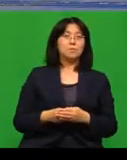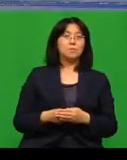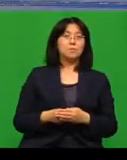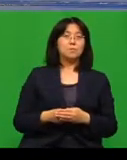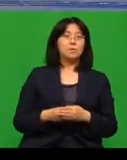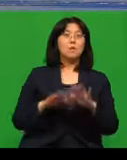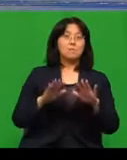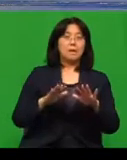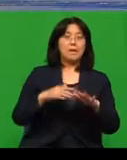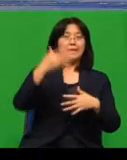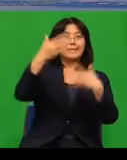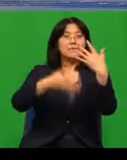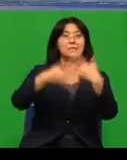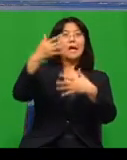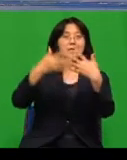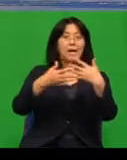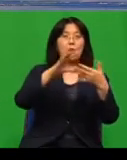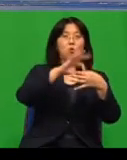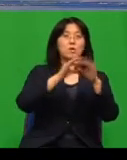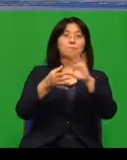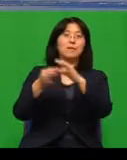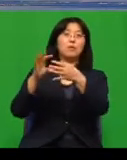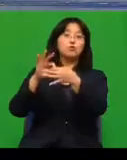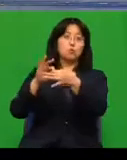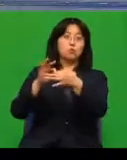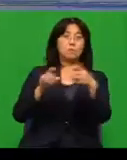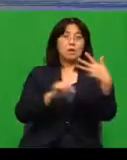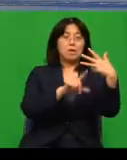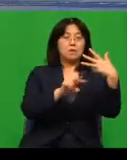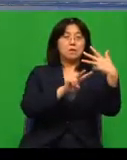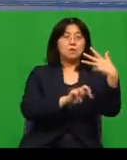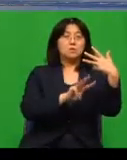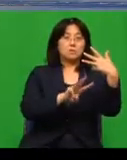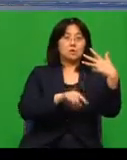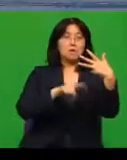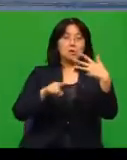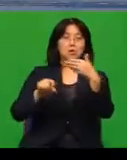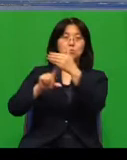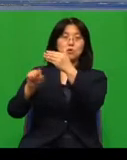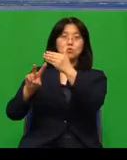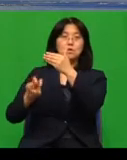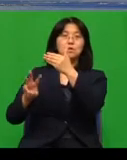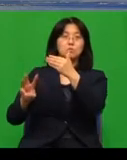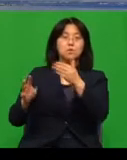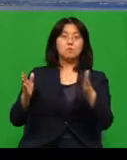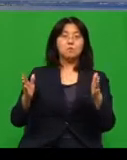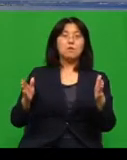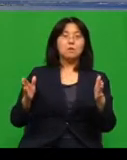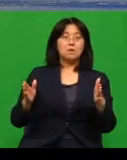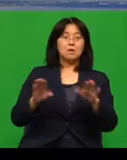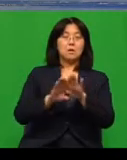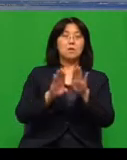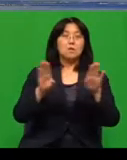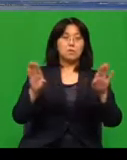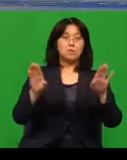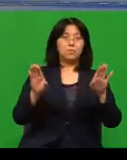にシアターオリンピックスも8月23日から9月23日までやりますので、